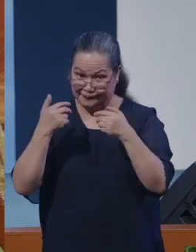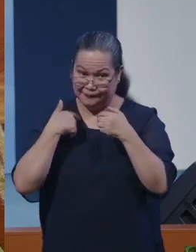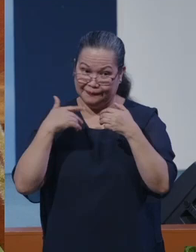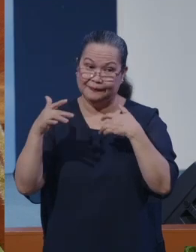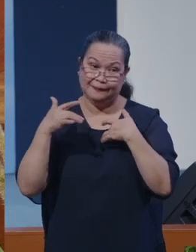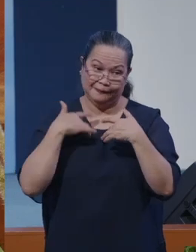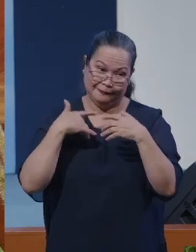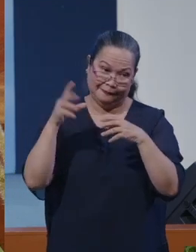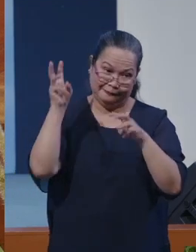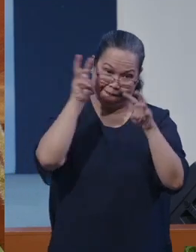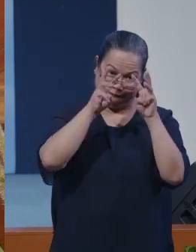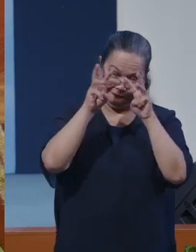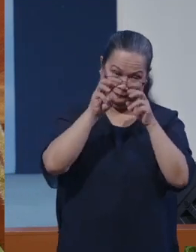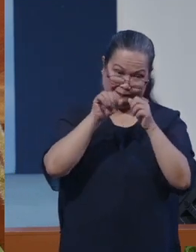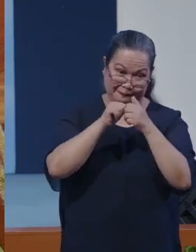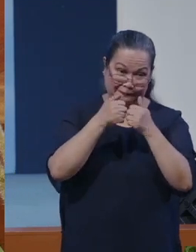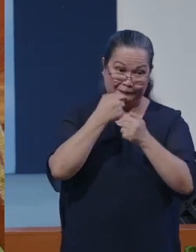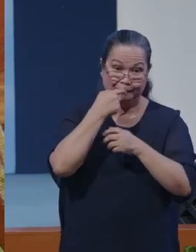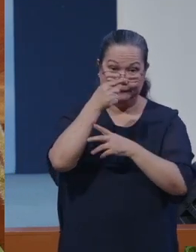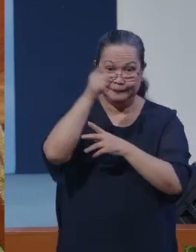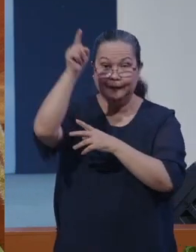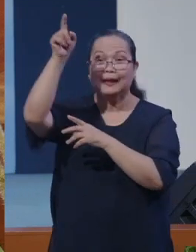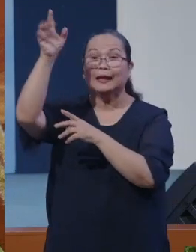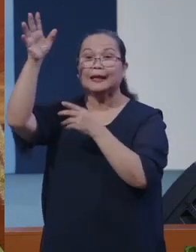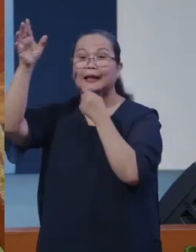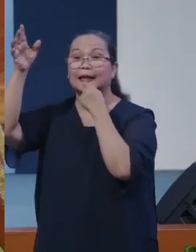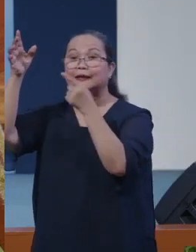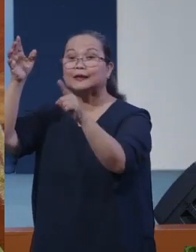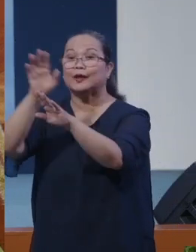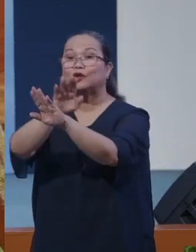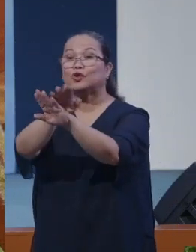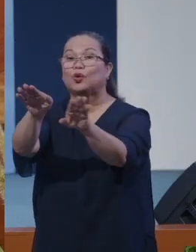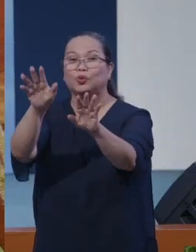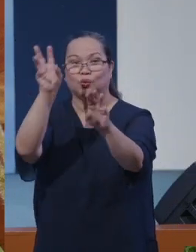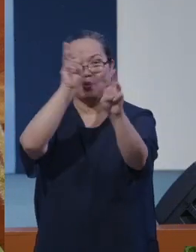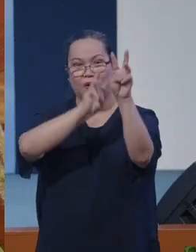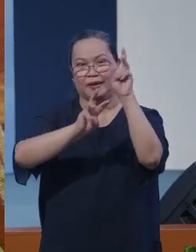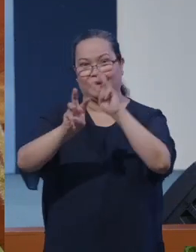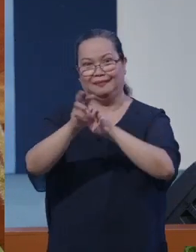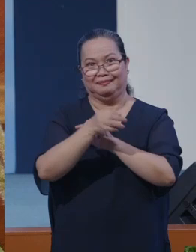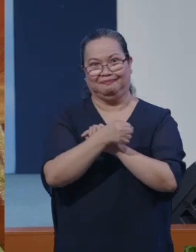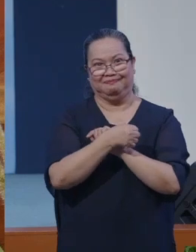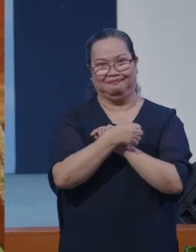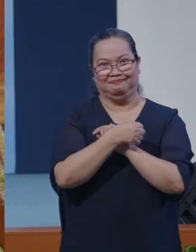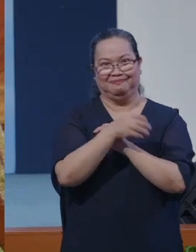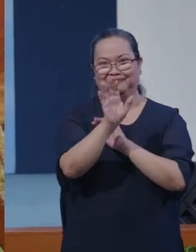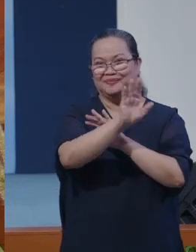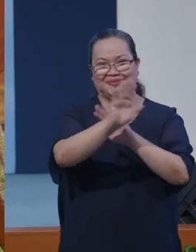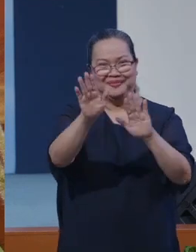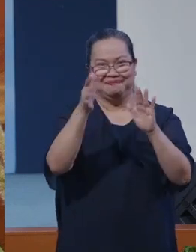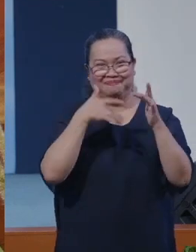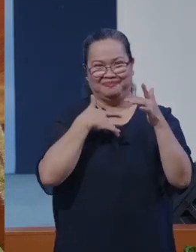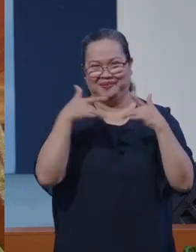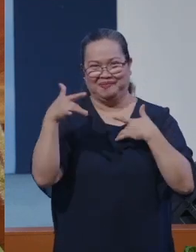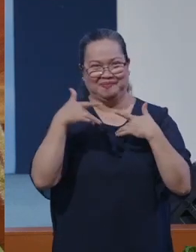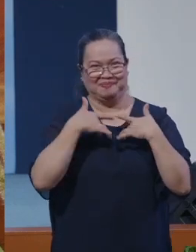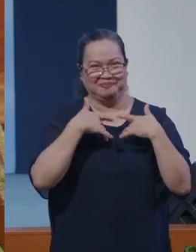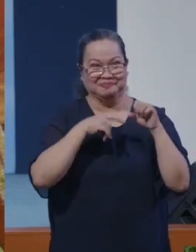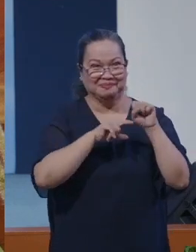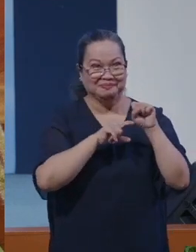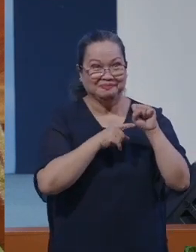ganyan. Pero ang sabi ng Panginoon, don't worry. Don't start